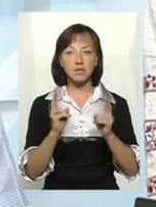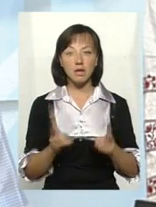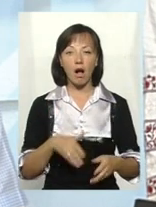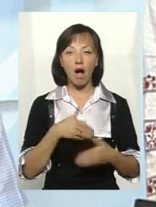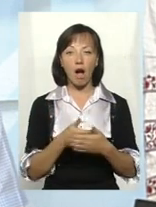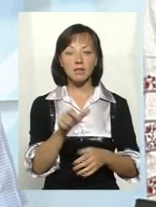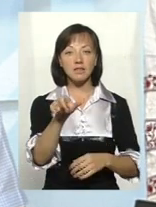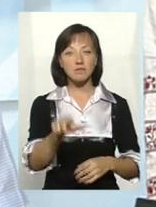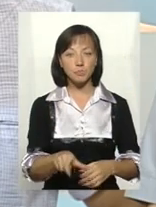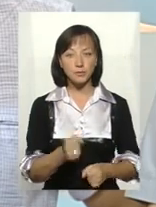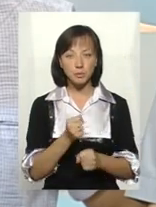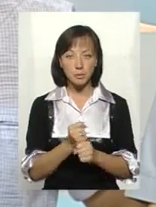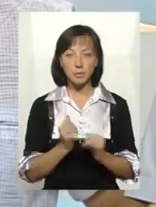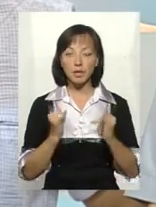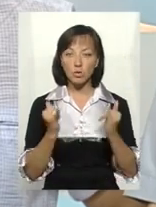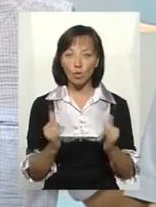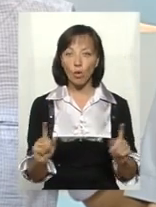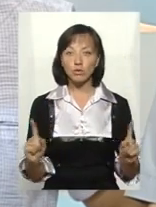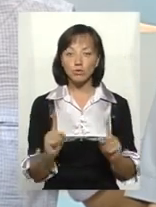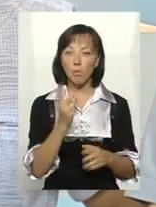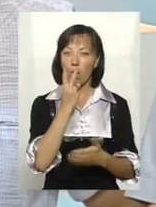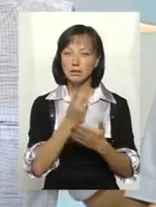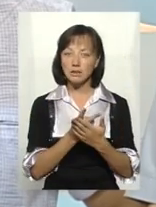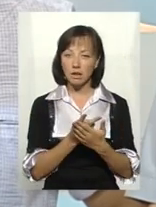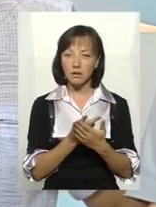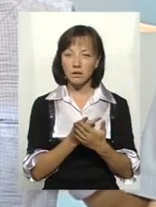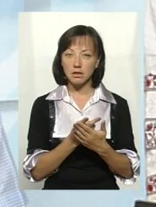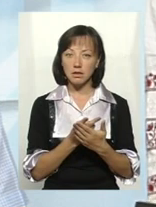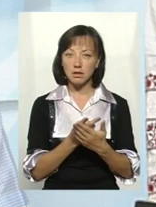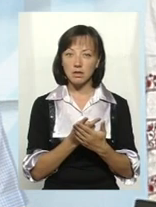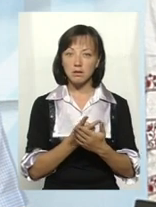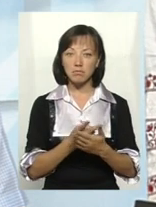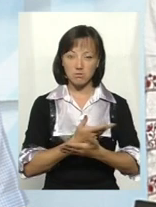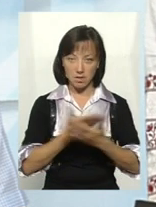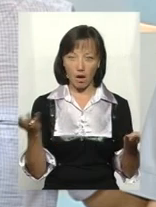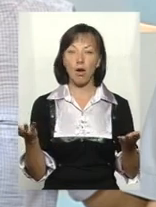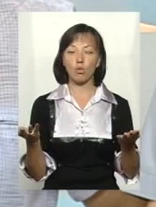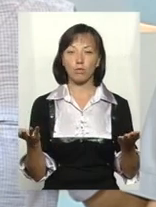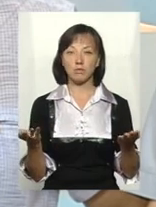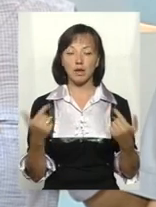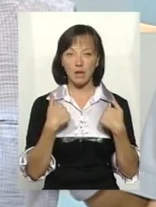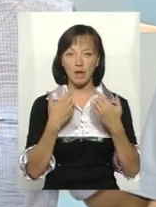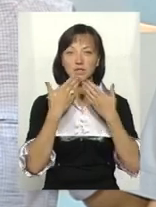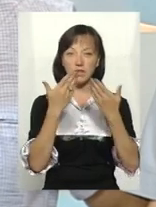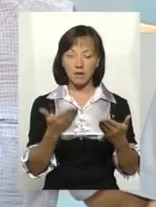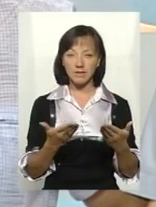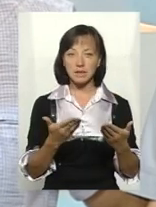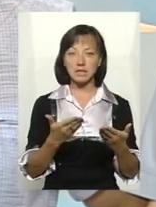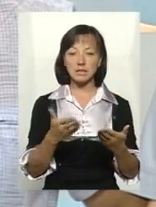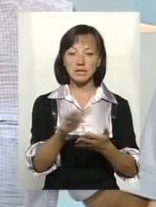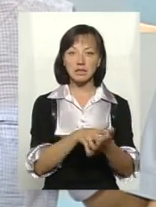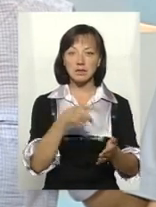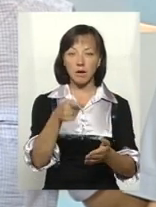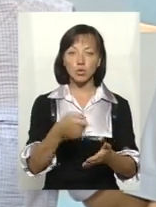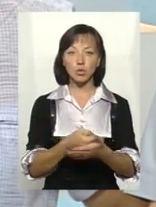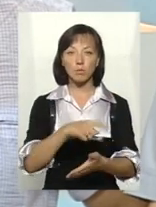громадський активіст, зробили для того, аби показати їх загалом? звертався з запитами до